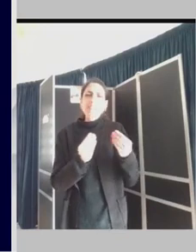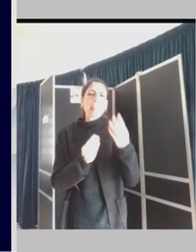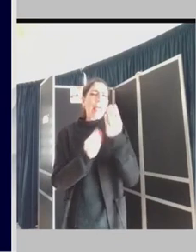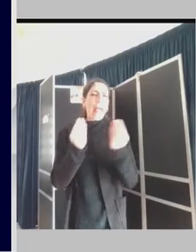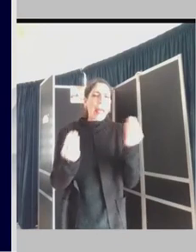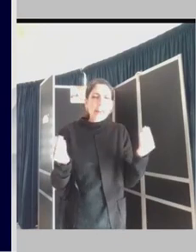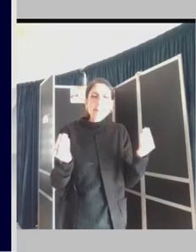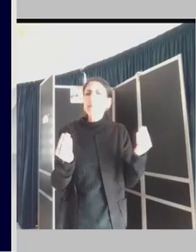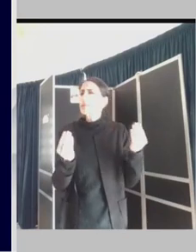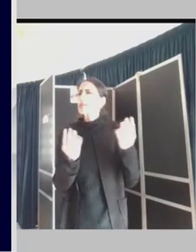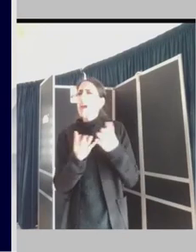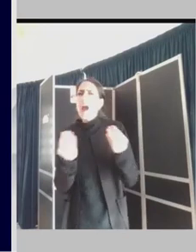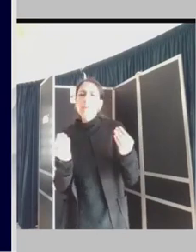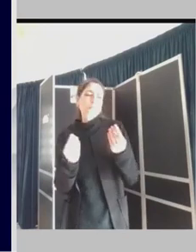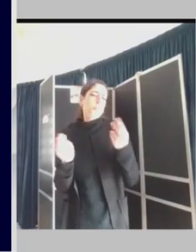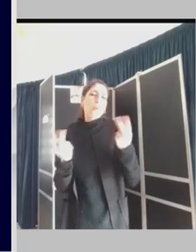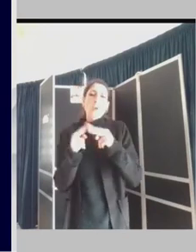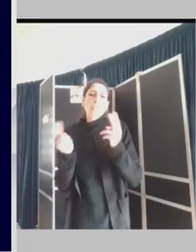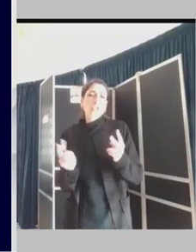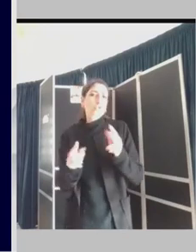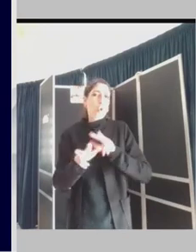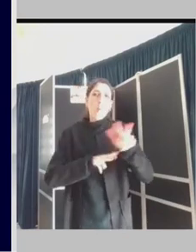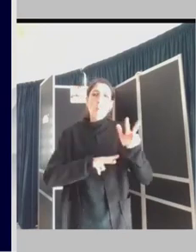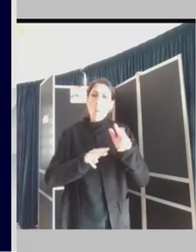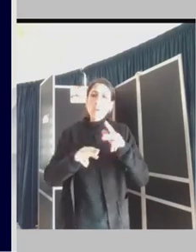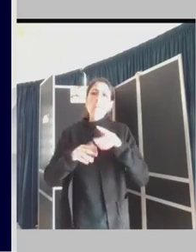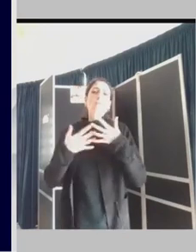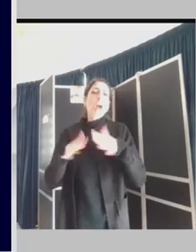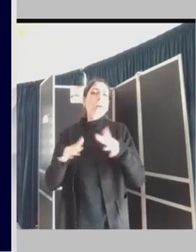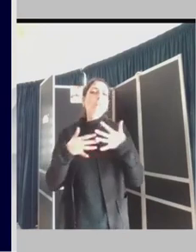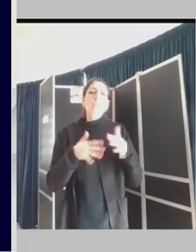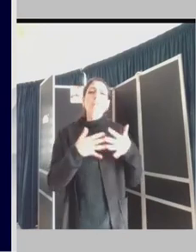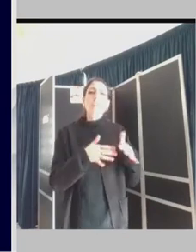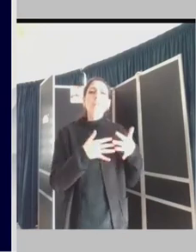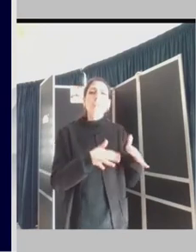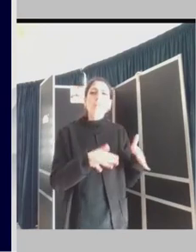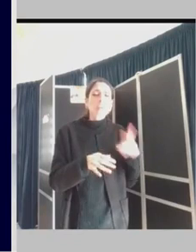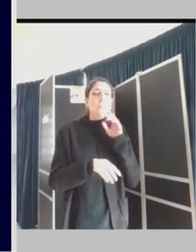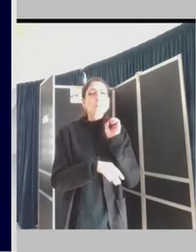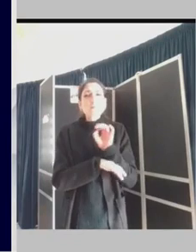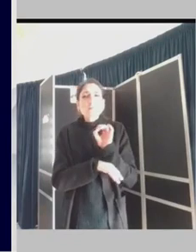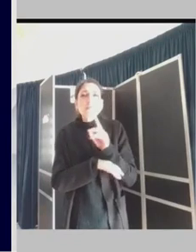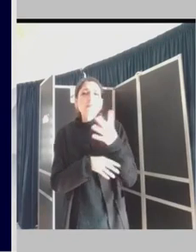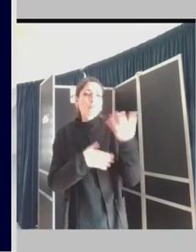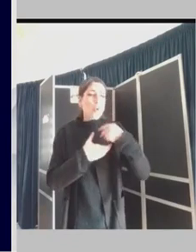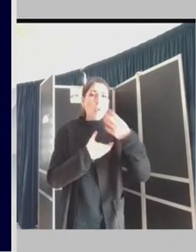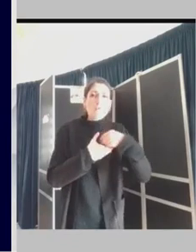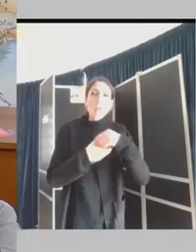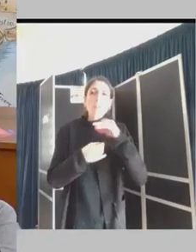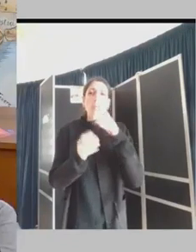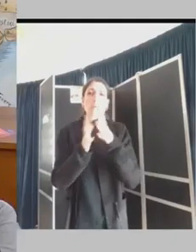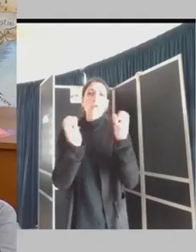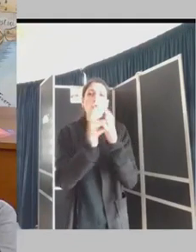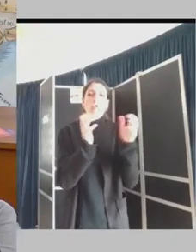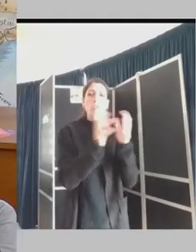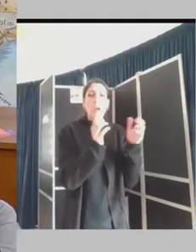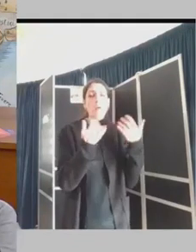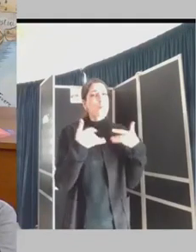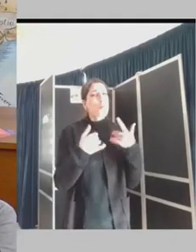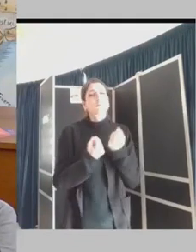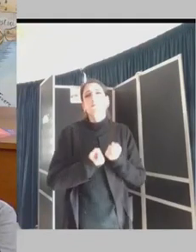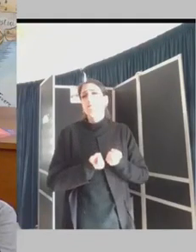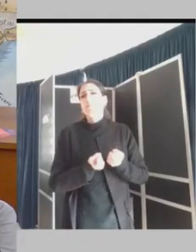dalla provincia, dal comune, e forse negli ultimi anni magari si è perso questa continuità